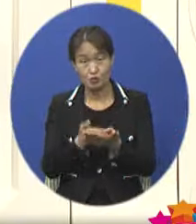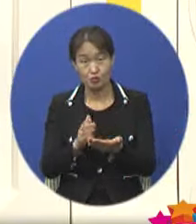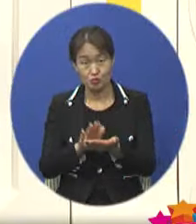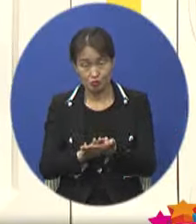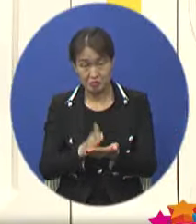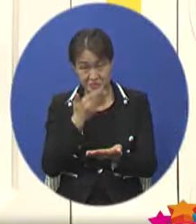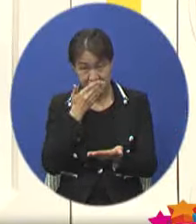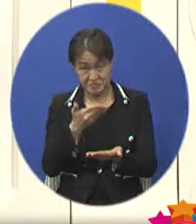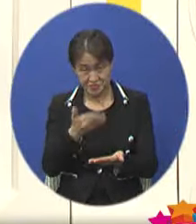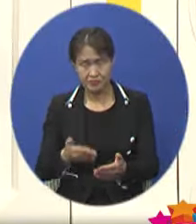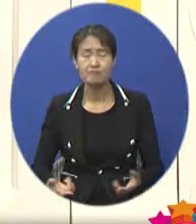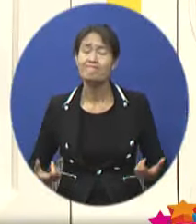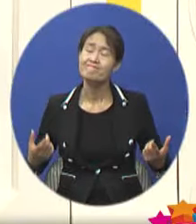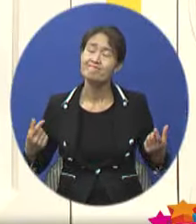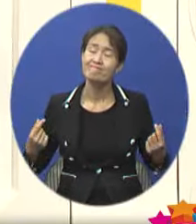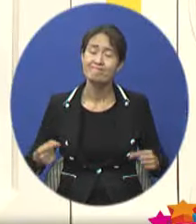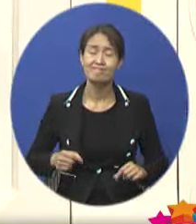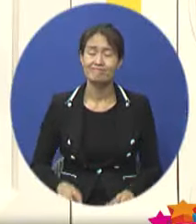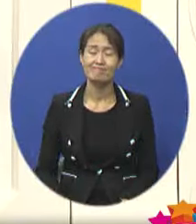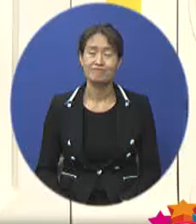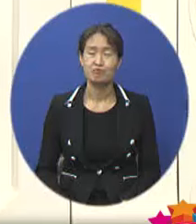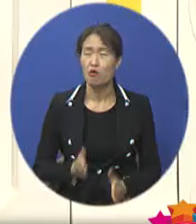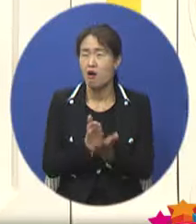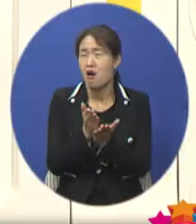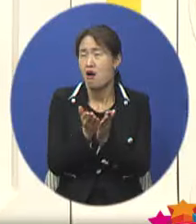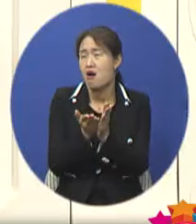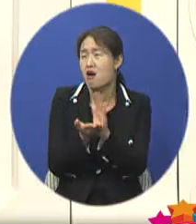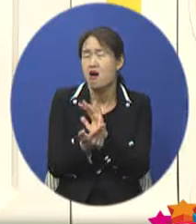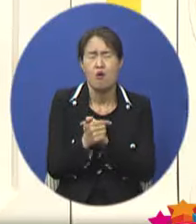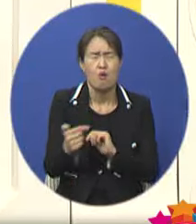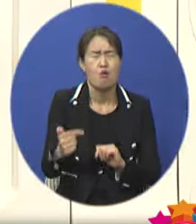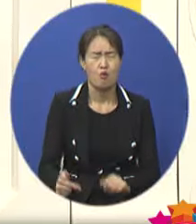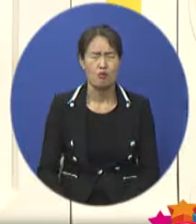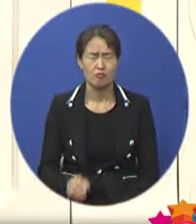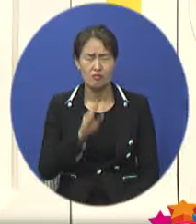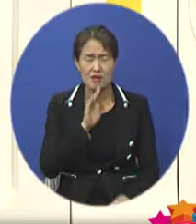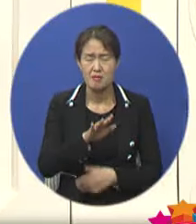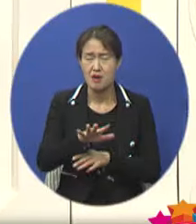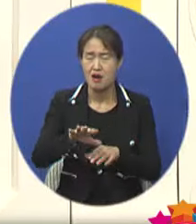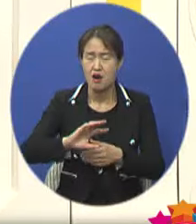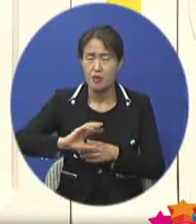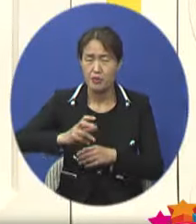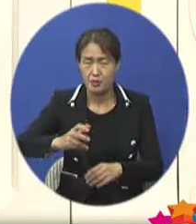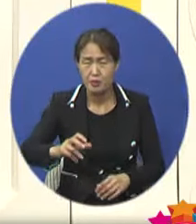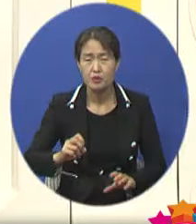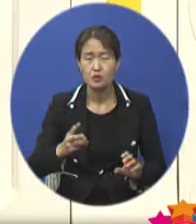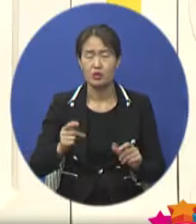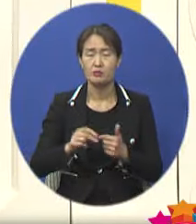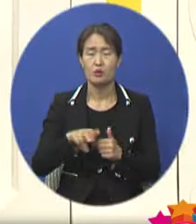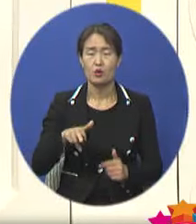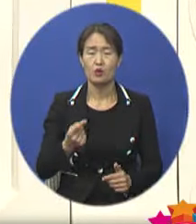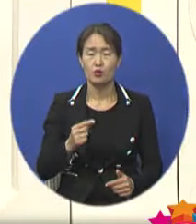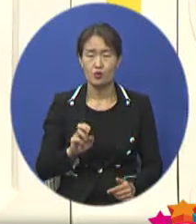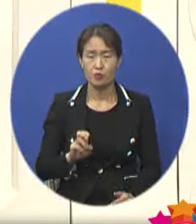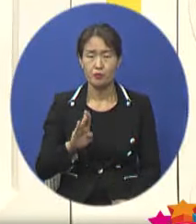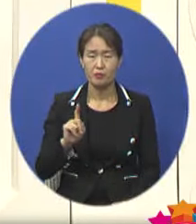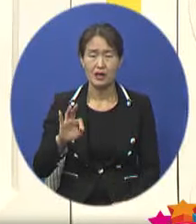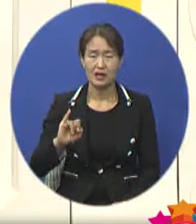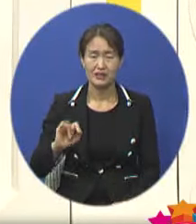아세요? 네, 그 뭐 농기계 종류는 종류가 많지. 예철기도 네, 있고, 예. 네, 콤바이라고